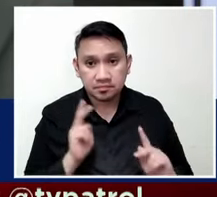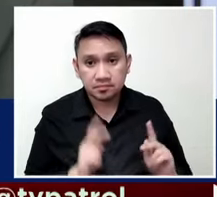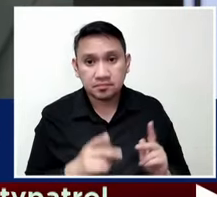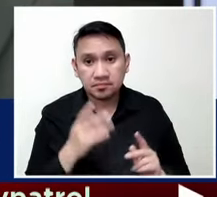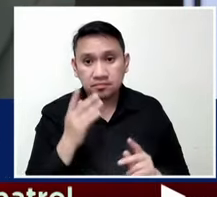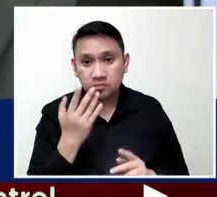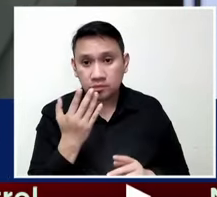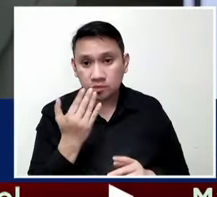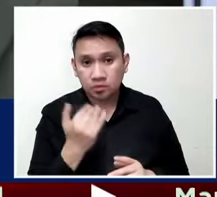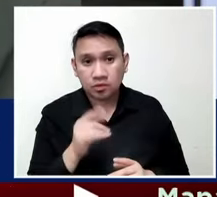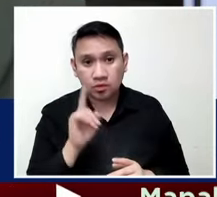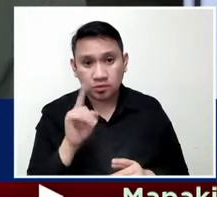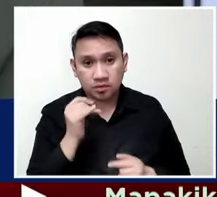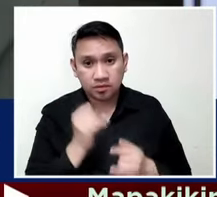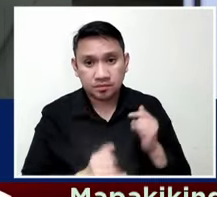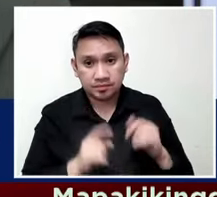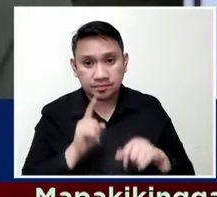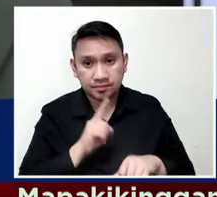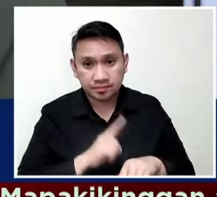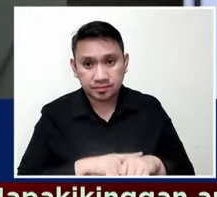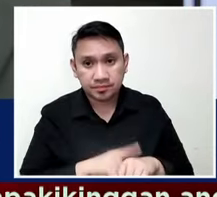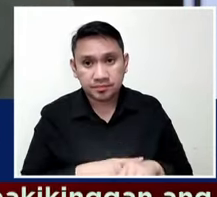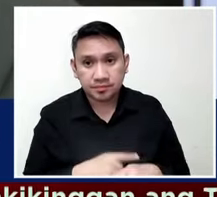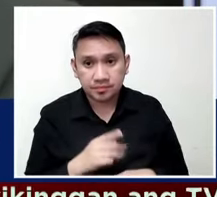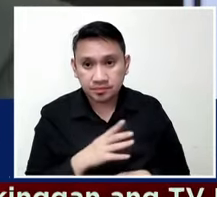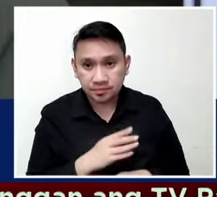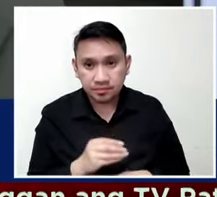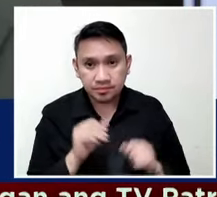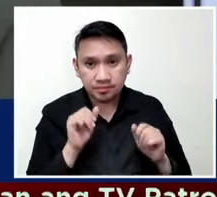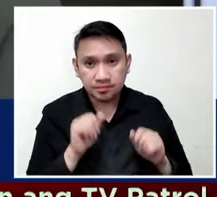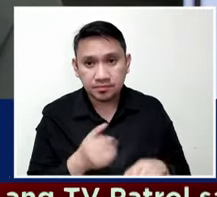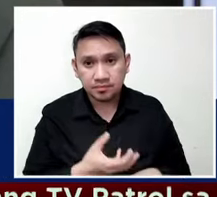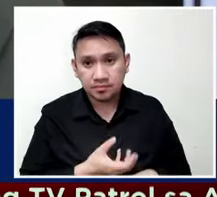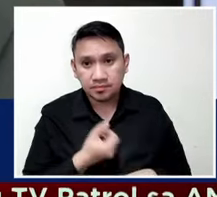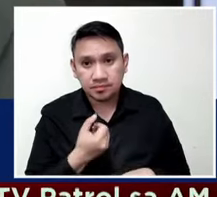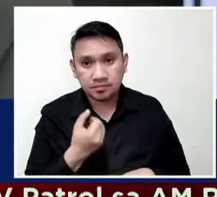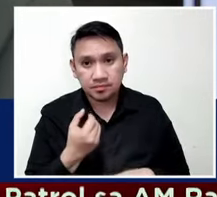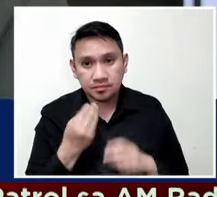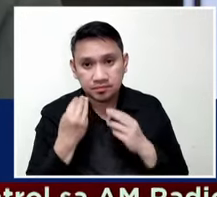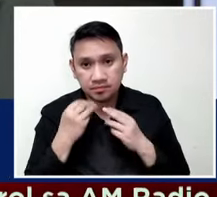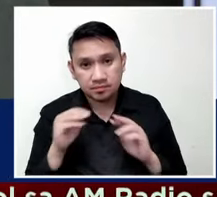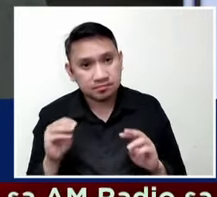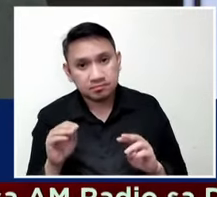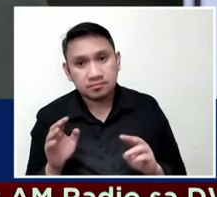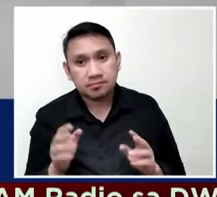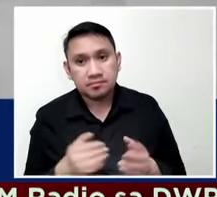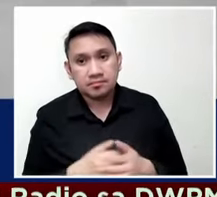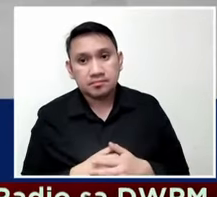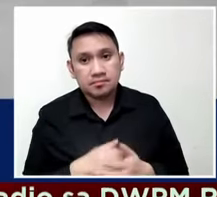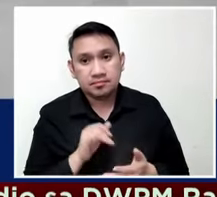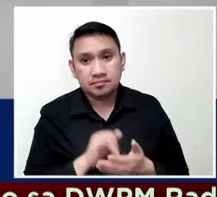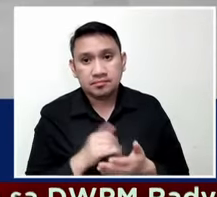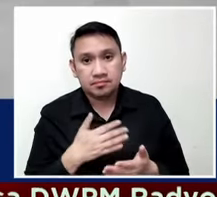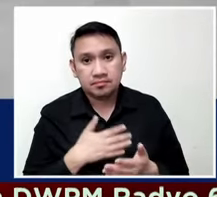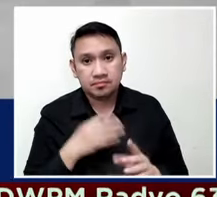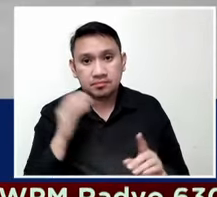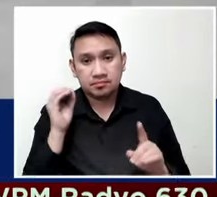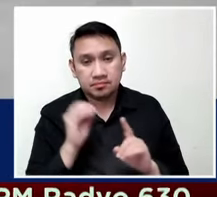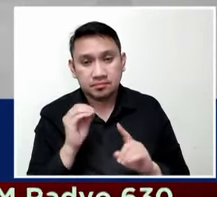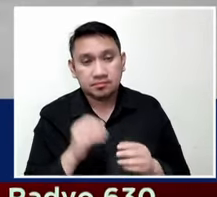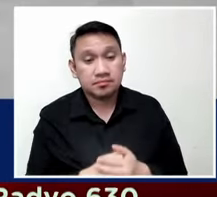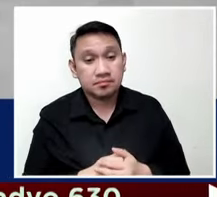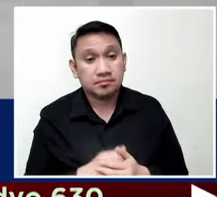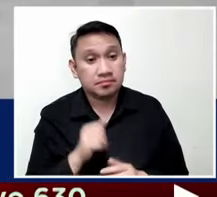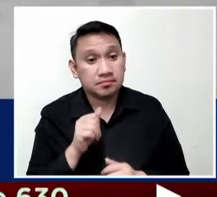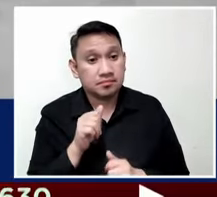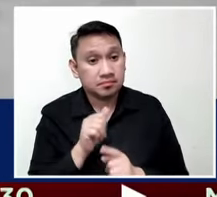Time, and people will take home that message with them, you know, and that's my main objective. Ang April 26